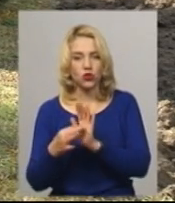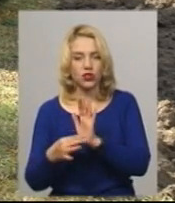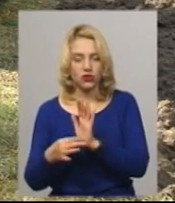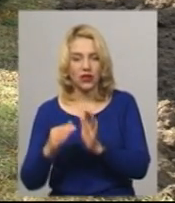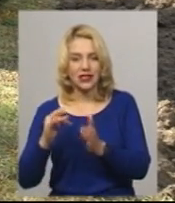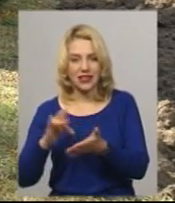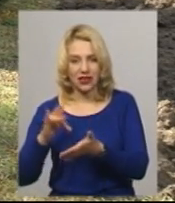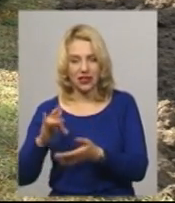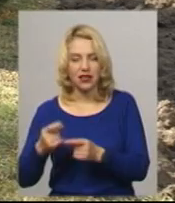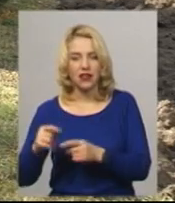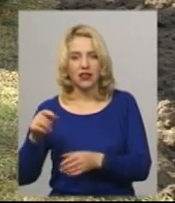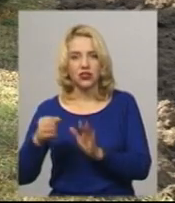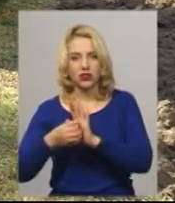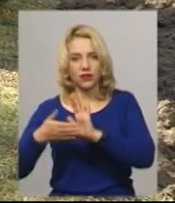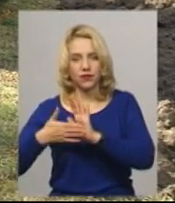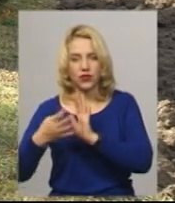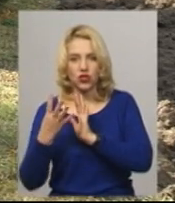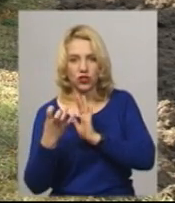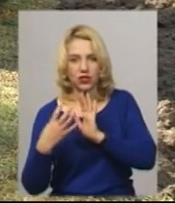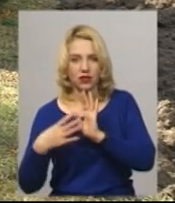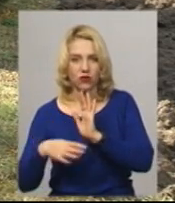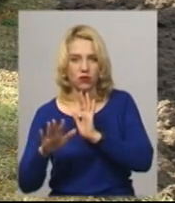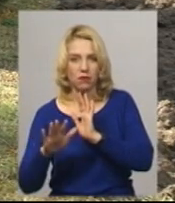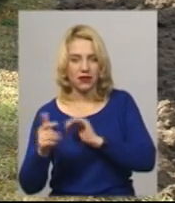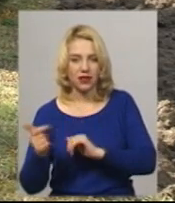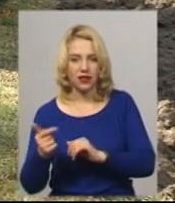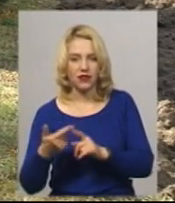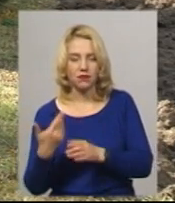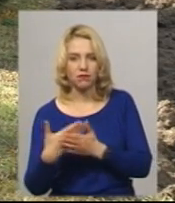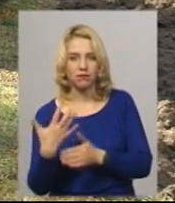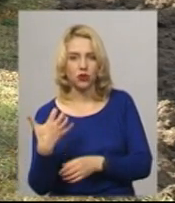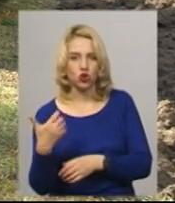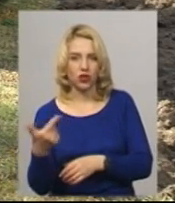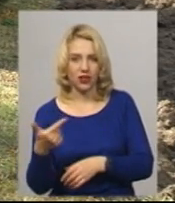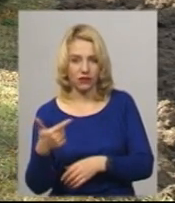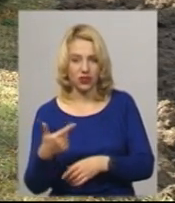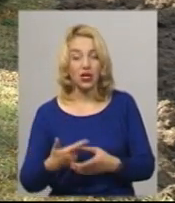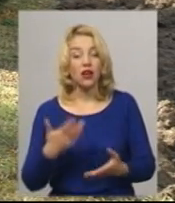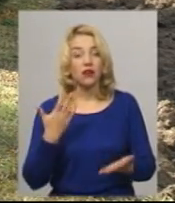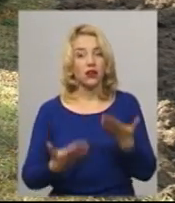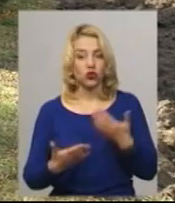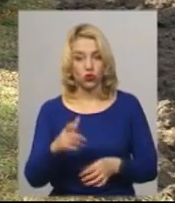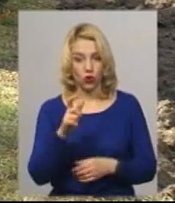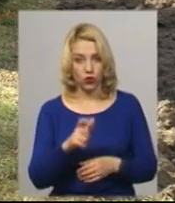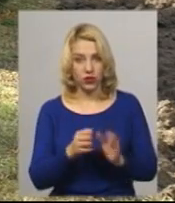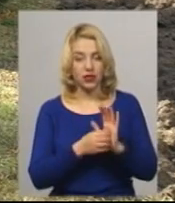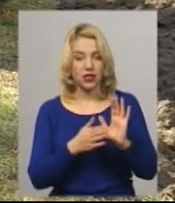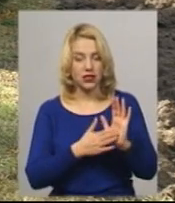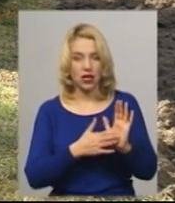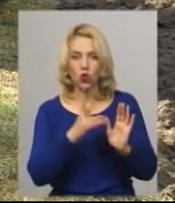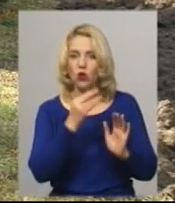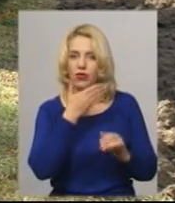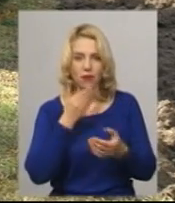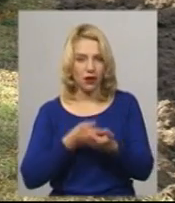якості освіти встановив 495 гривень, тобто майже 500 гривень. Якщо людина зареєструвалася, але не